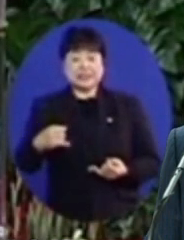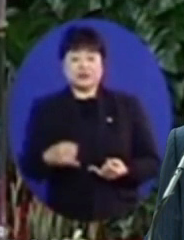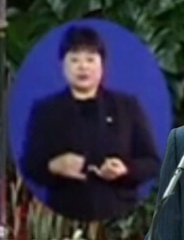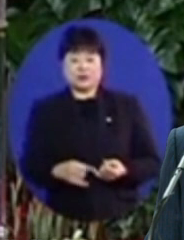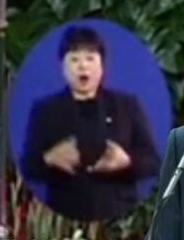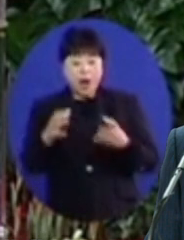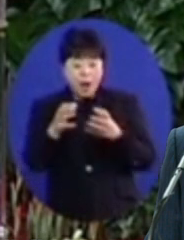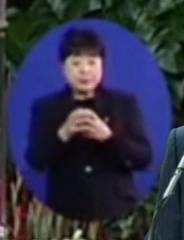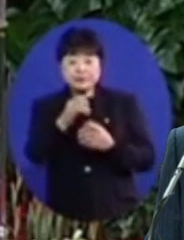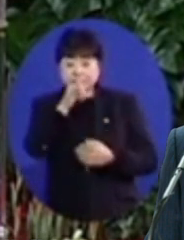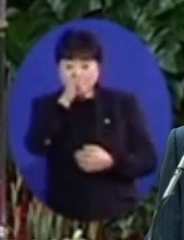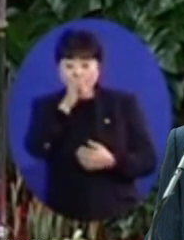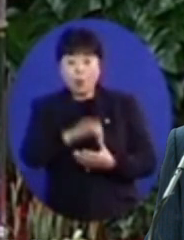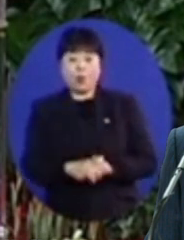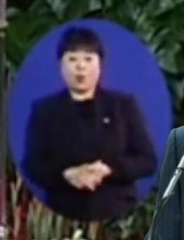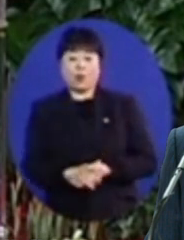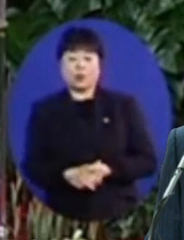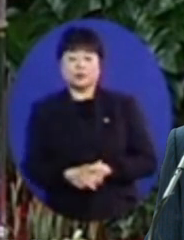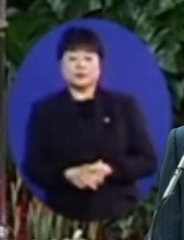있고